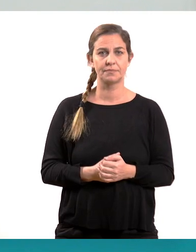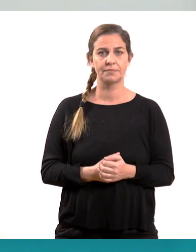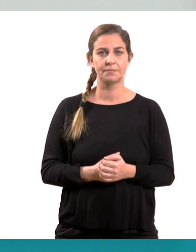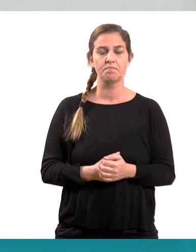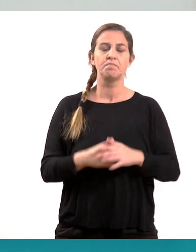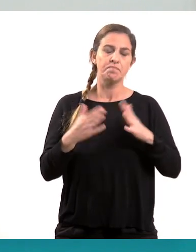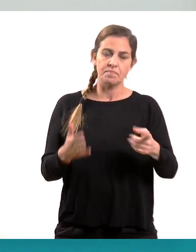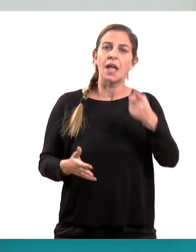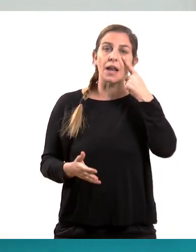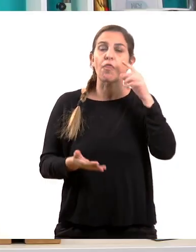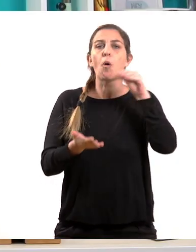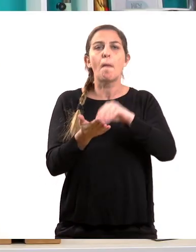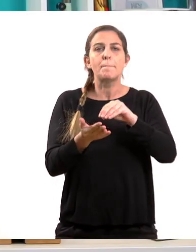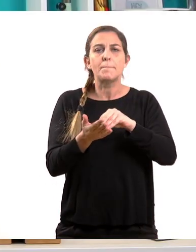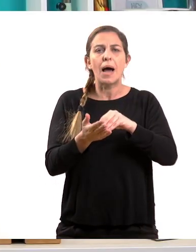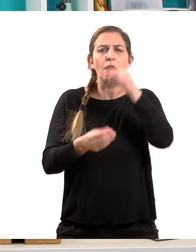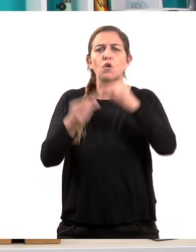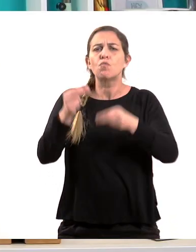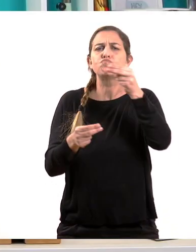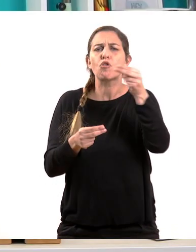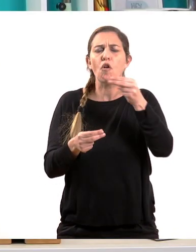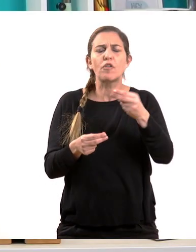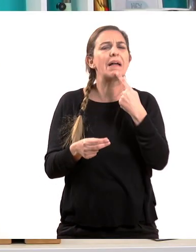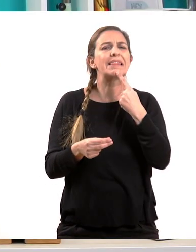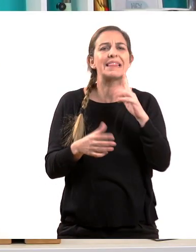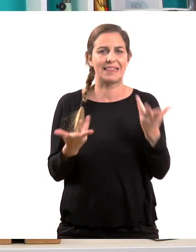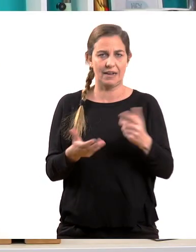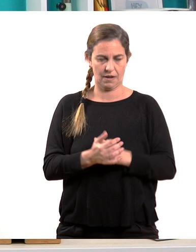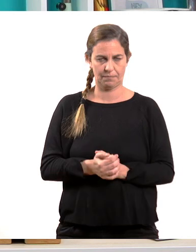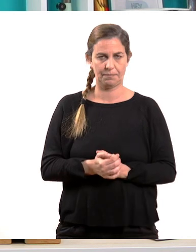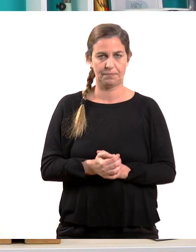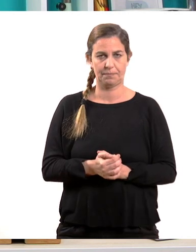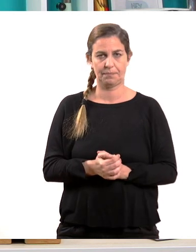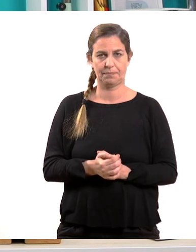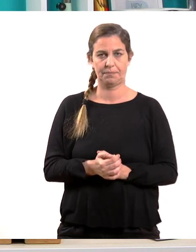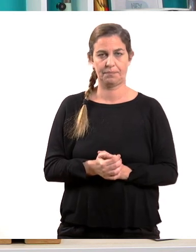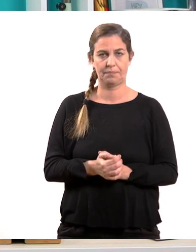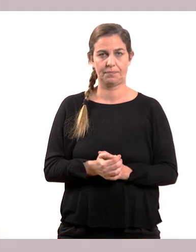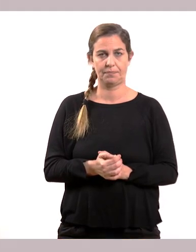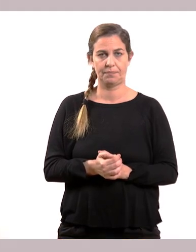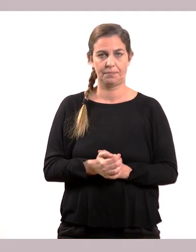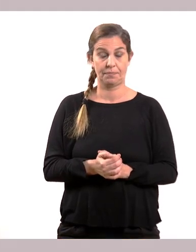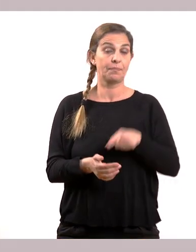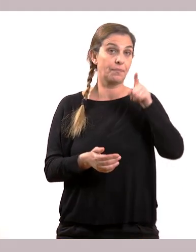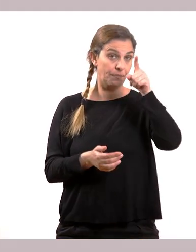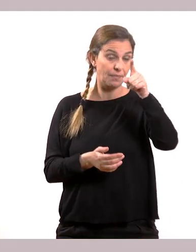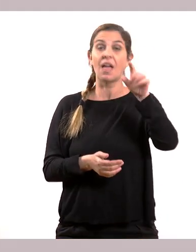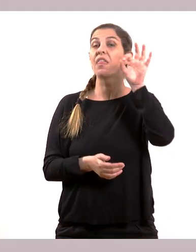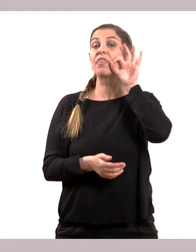Για να ξαναδούμε πάλι τα δεδομένα του προβλήματος. Τι μας λέει το πρόβλημά μας? Στη